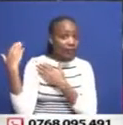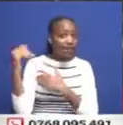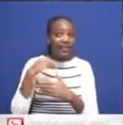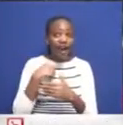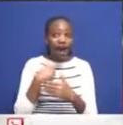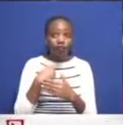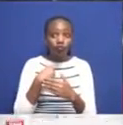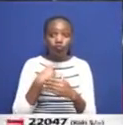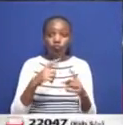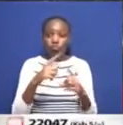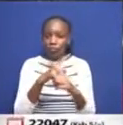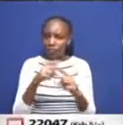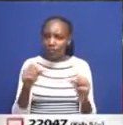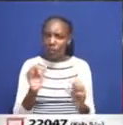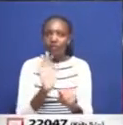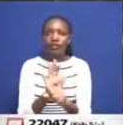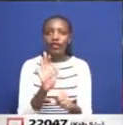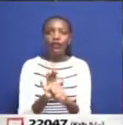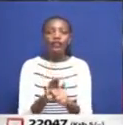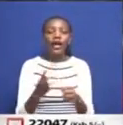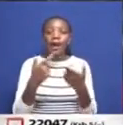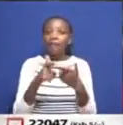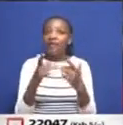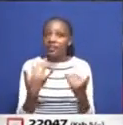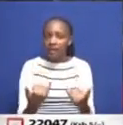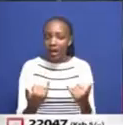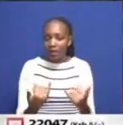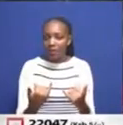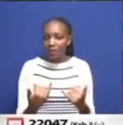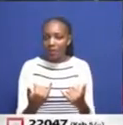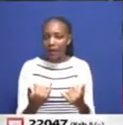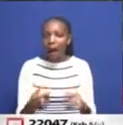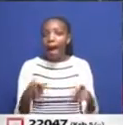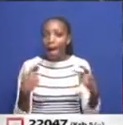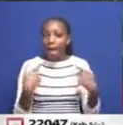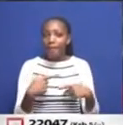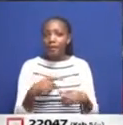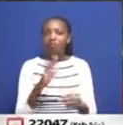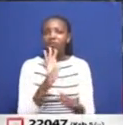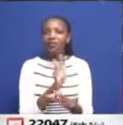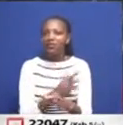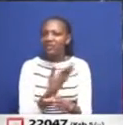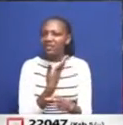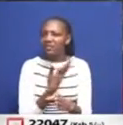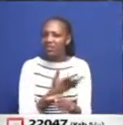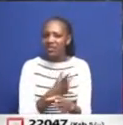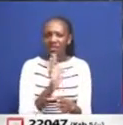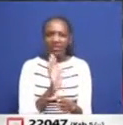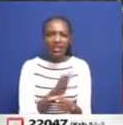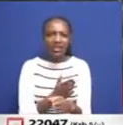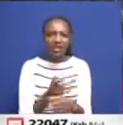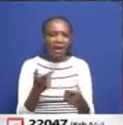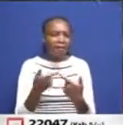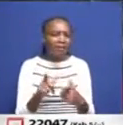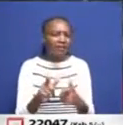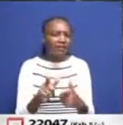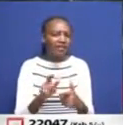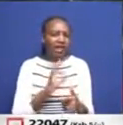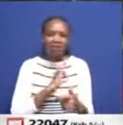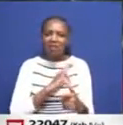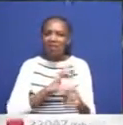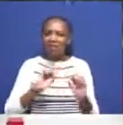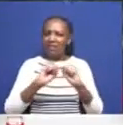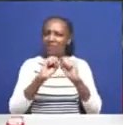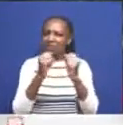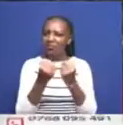fulani katika muziki. Lakini siku hizi watu wanaimba tu inama vitu zingine ambazo haziwezi ku,